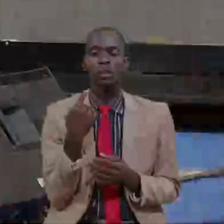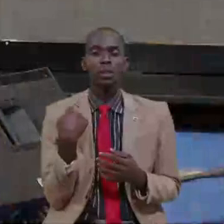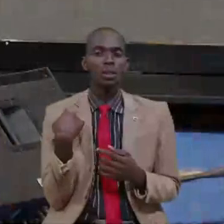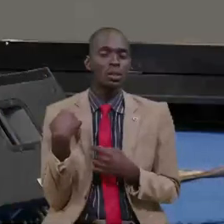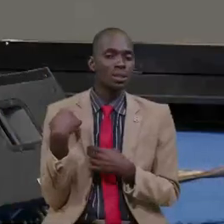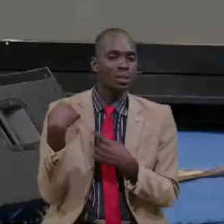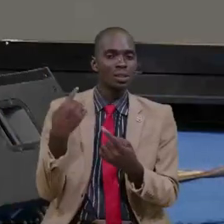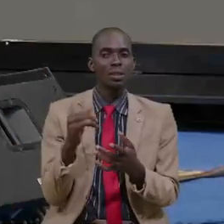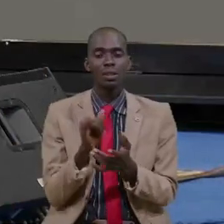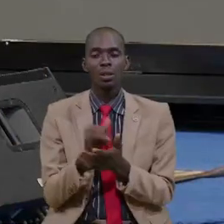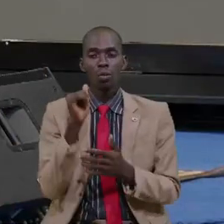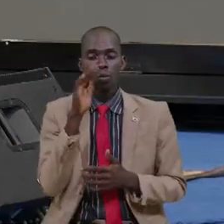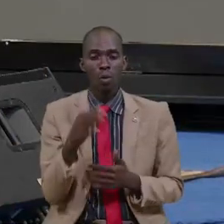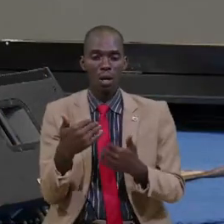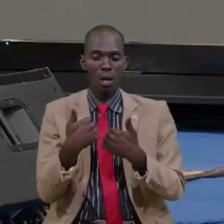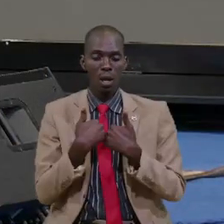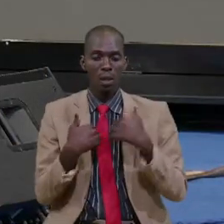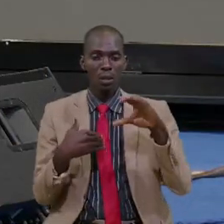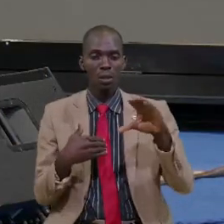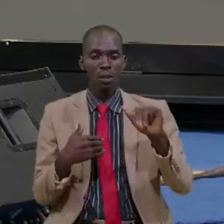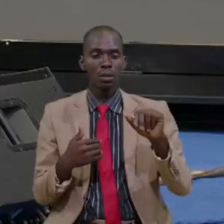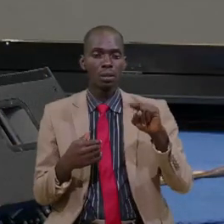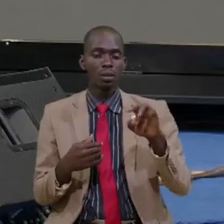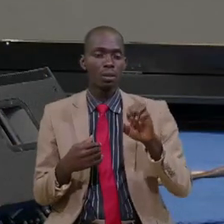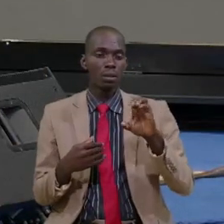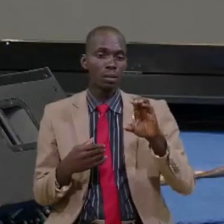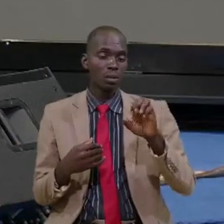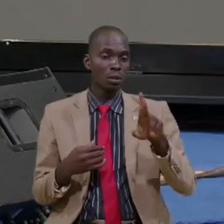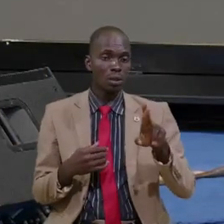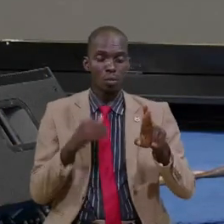Je comprends. Depuis, cette femme a le cancer,